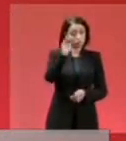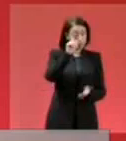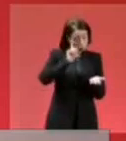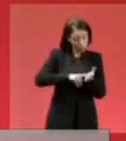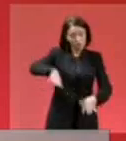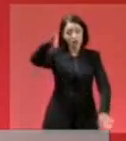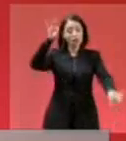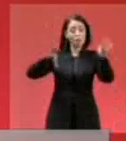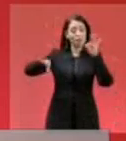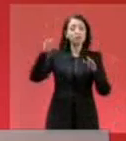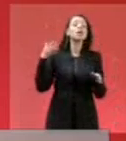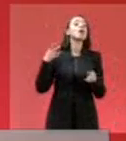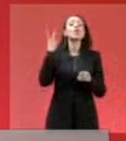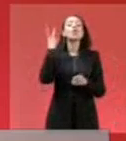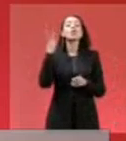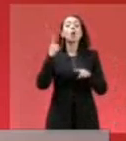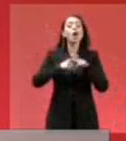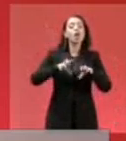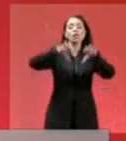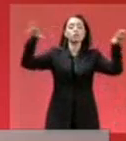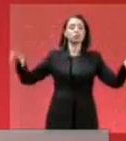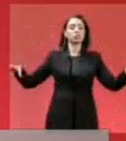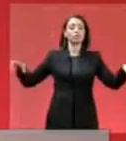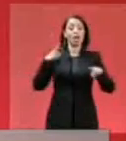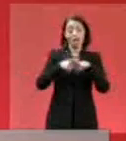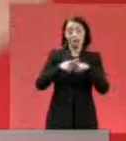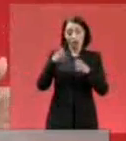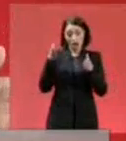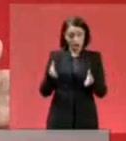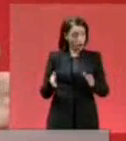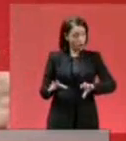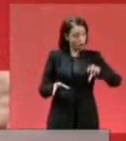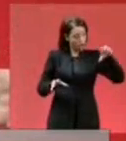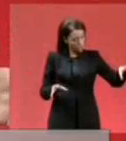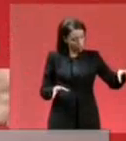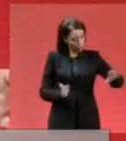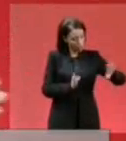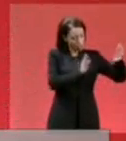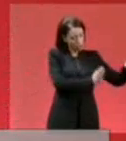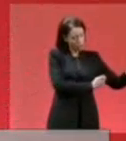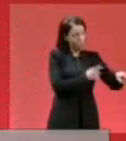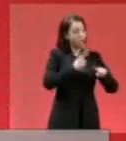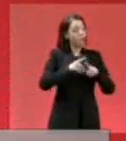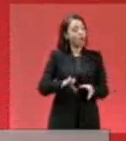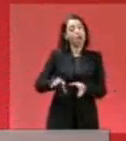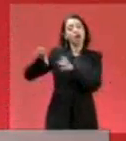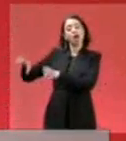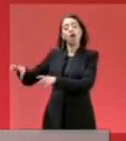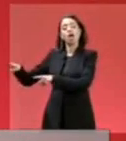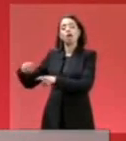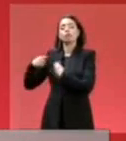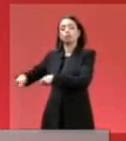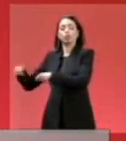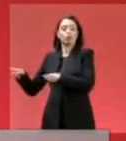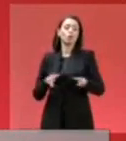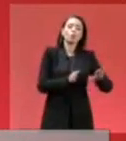επιλέξει ανάμεσα σε δύο Ελλάδες. Την Ελλάδα των πολλών από τη μια μεριά, την Ελλάδα των ελίτ